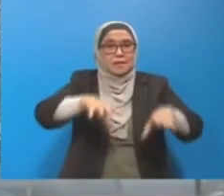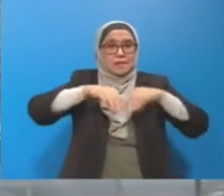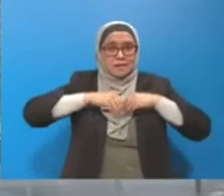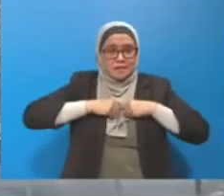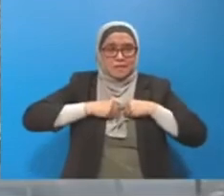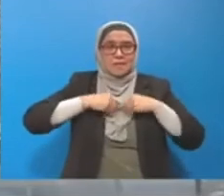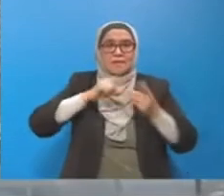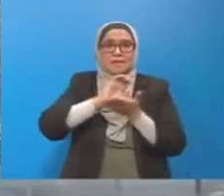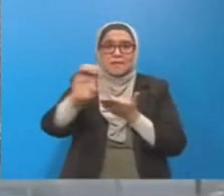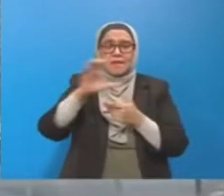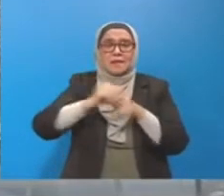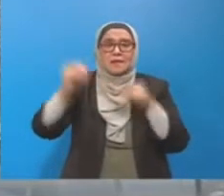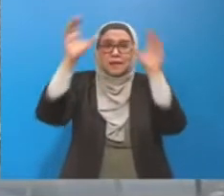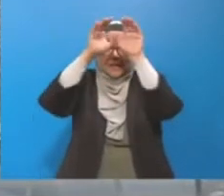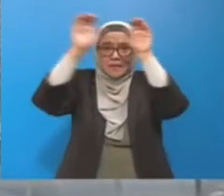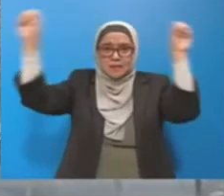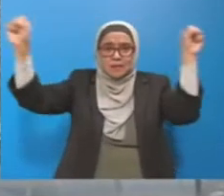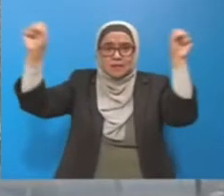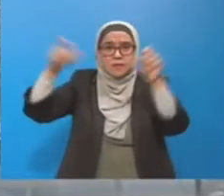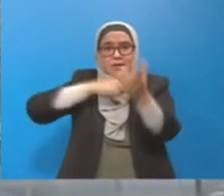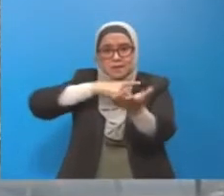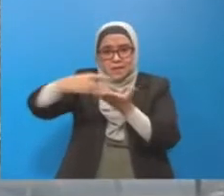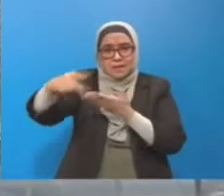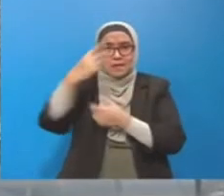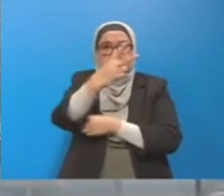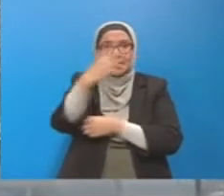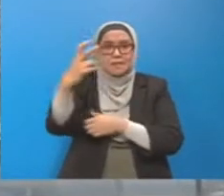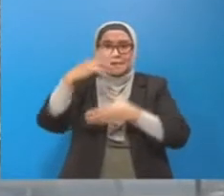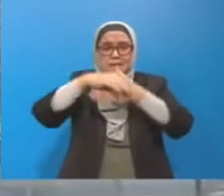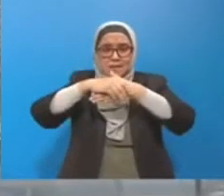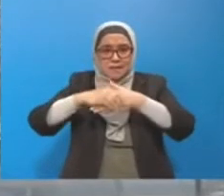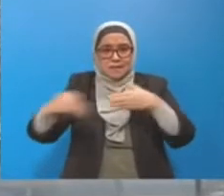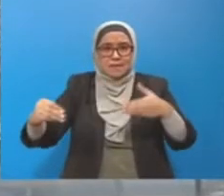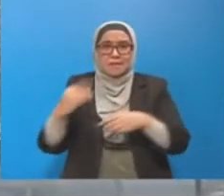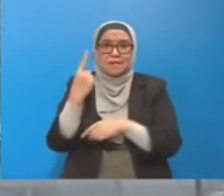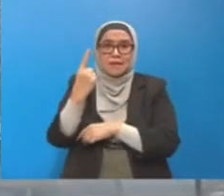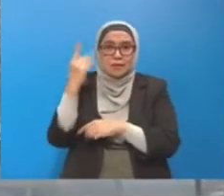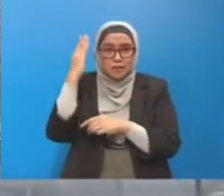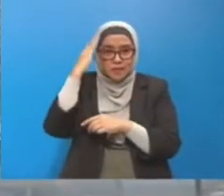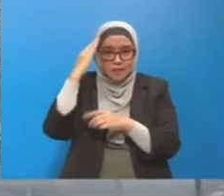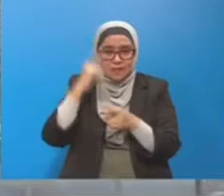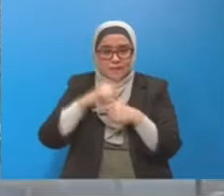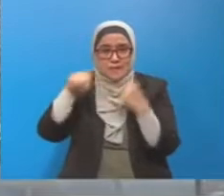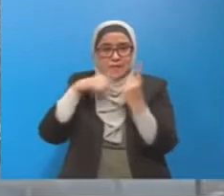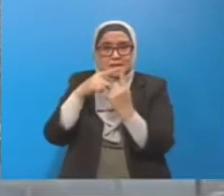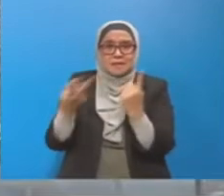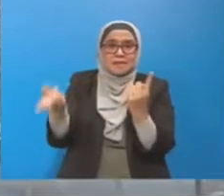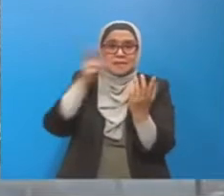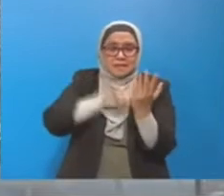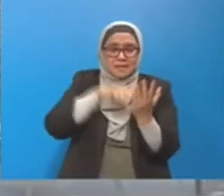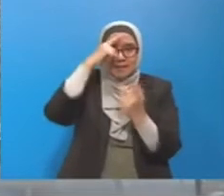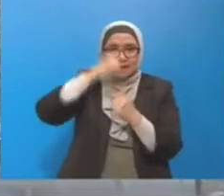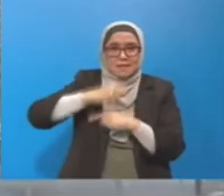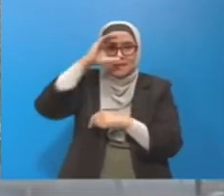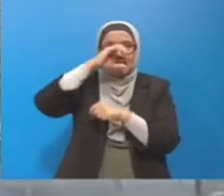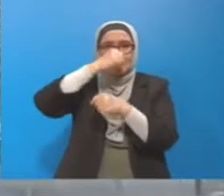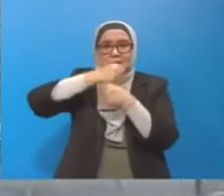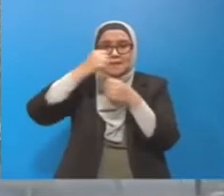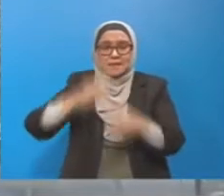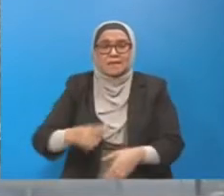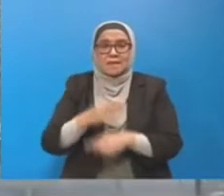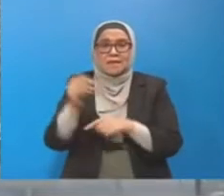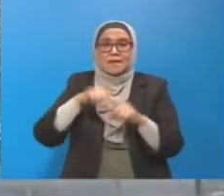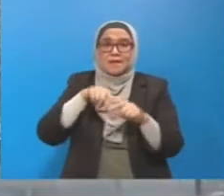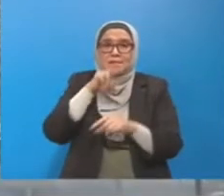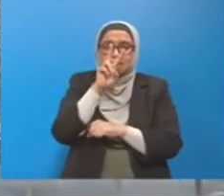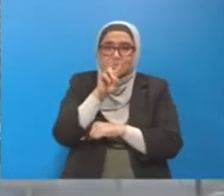ketehe bila mereka mendaftar mengambil sebagai pekerja Jadi selain pada itu jumlah 125000000 diperuntukkan untuk